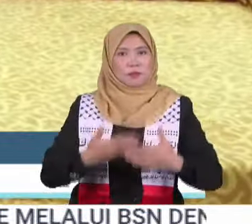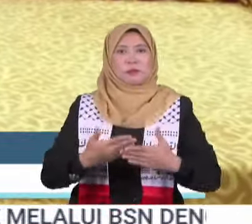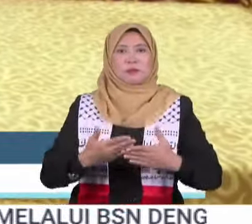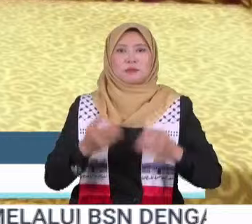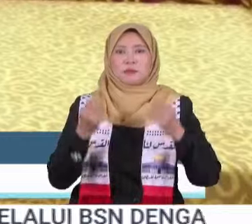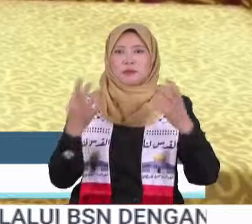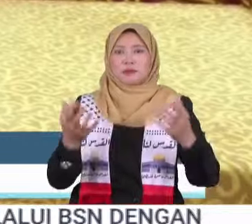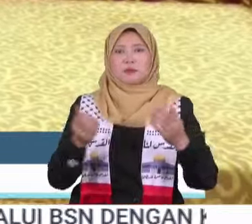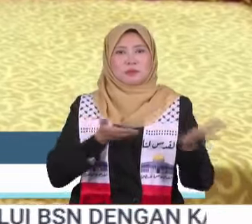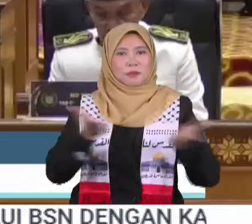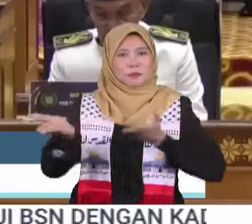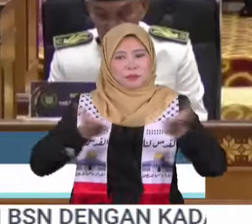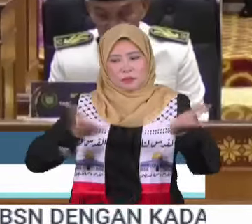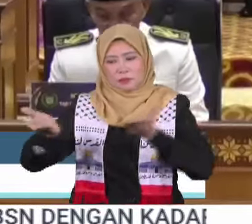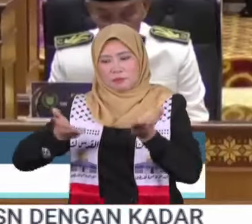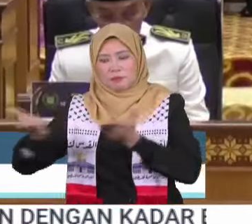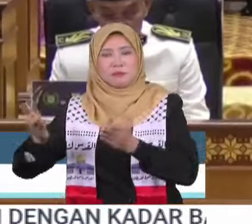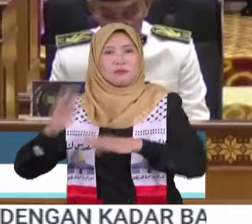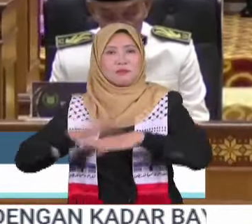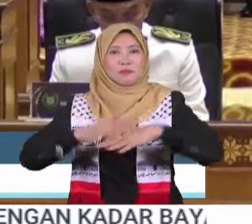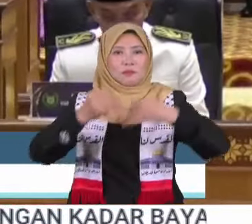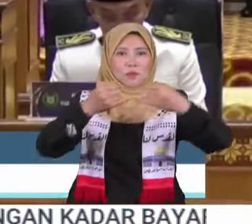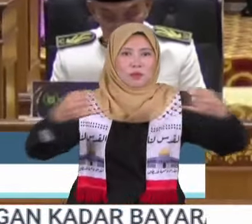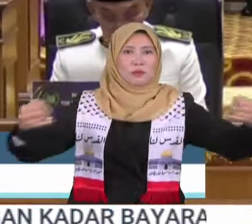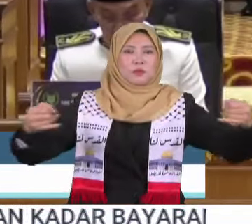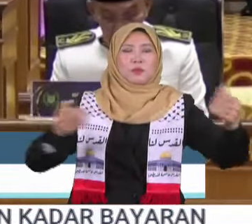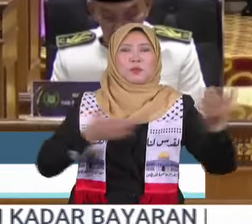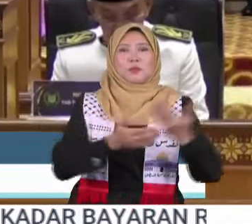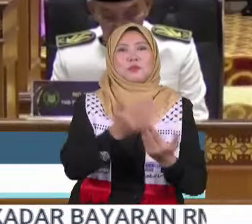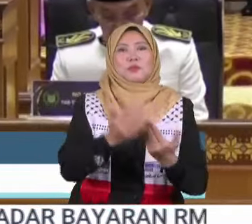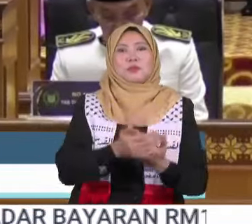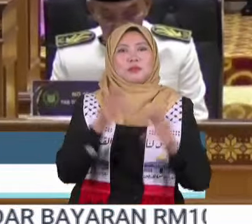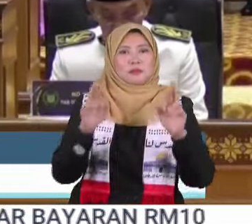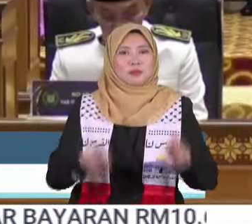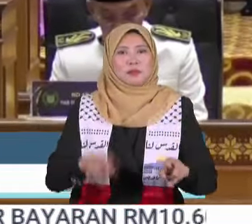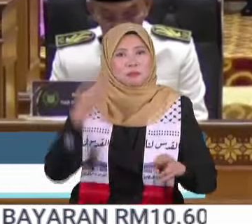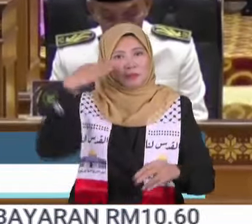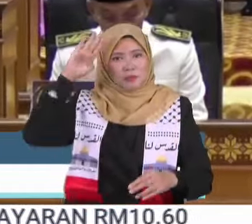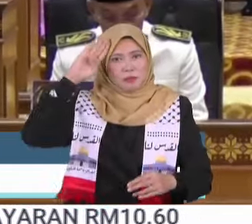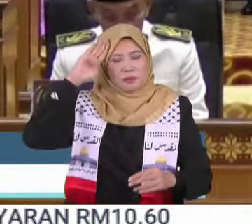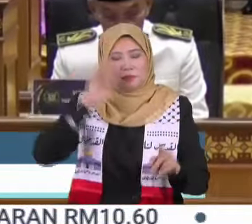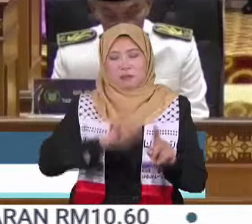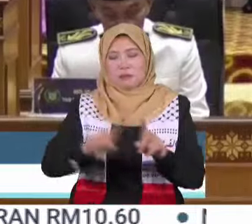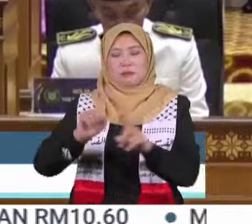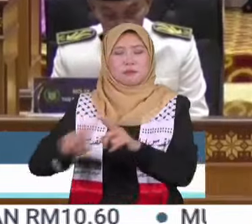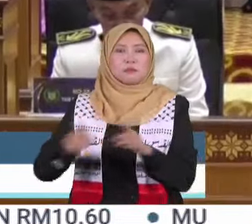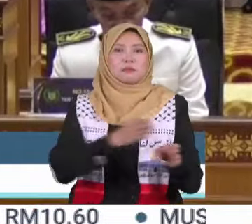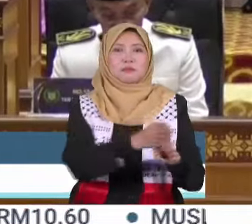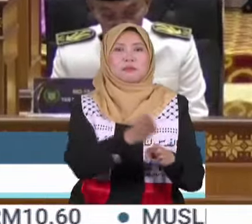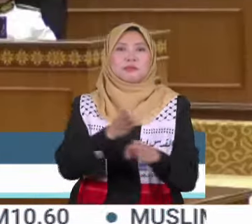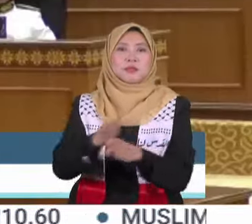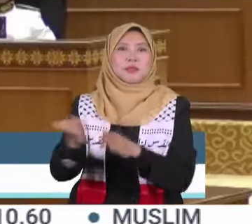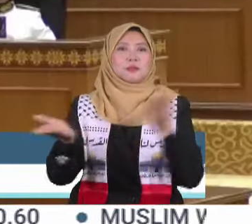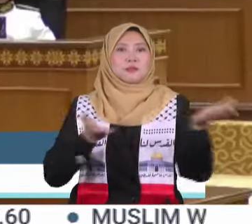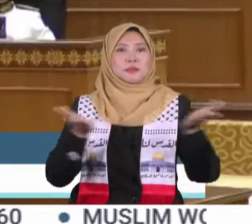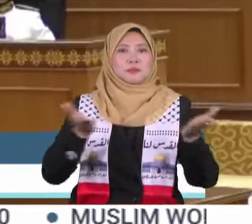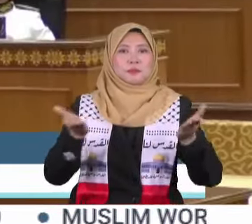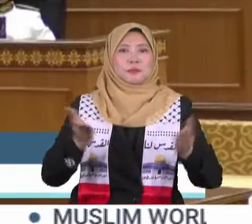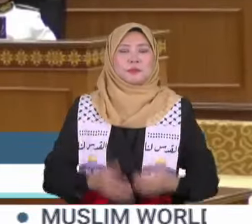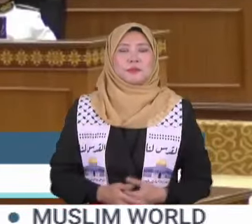lebih banyak perkhidmatan secara dalam talian untuk kemudahan rakyat negeri Perlis dalam pelbagai sektor perkhidmatan.